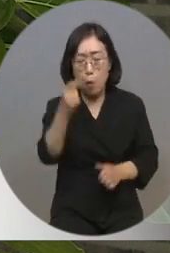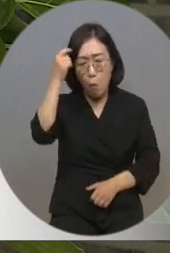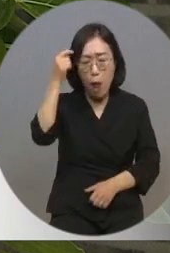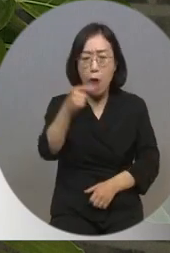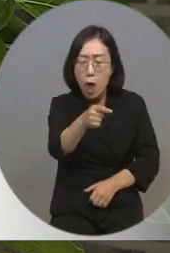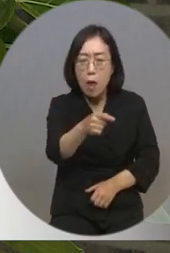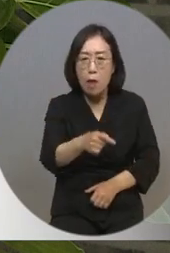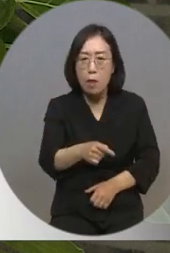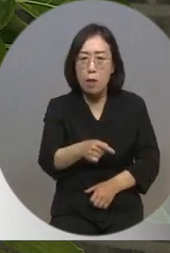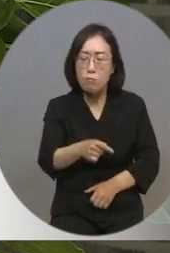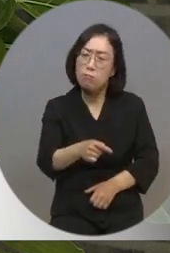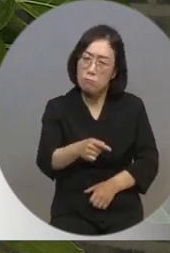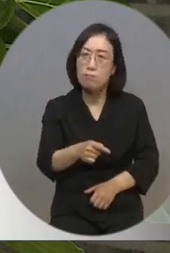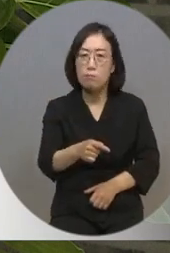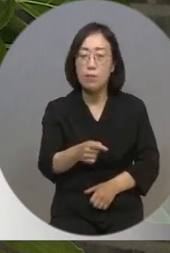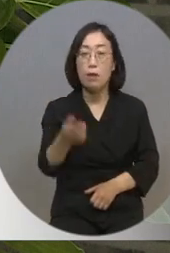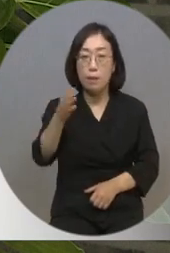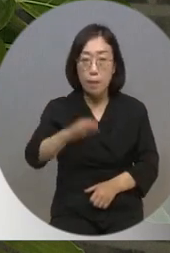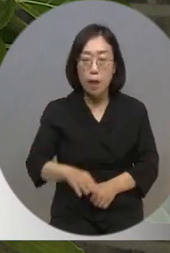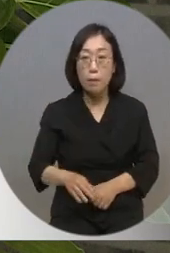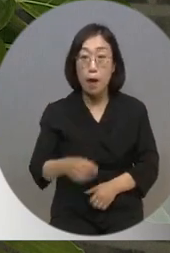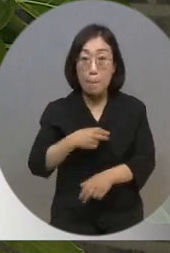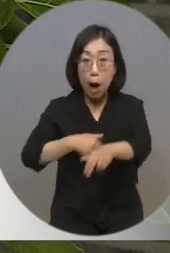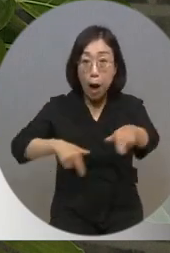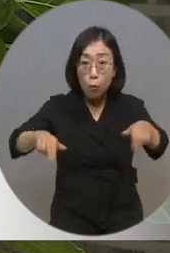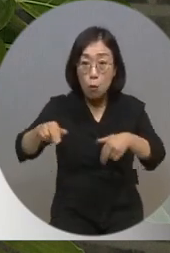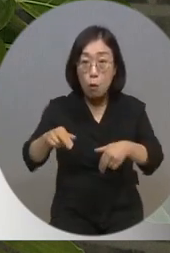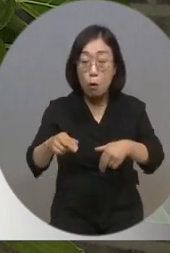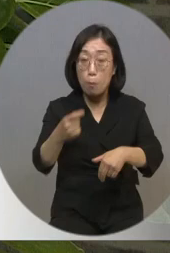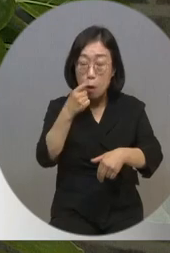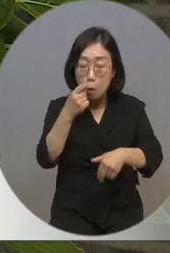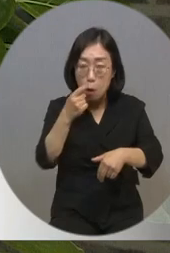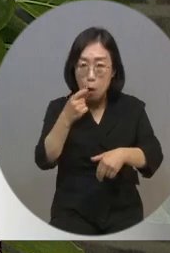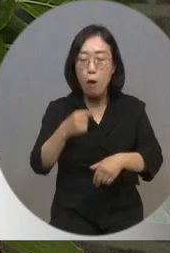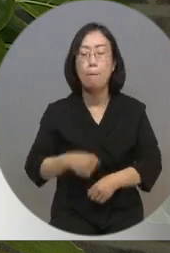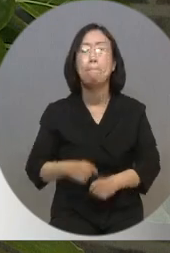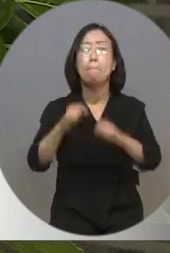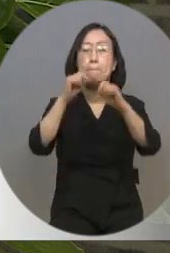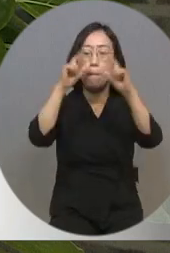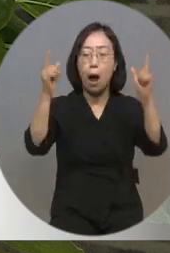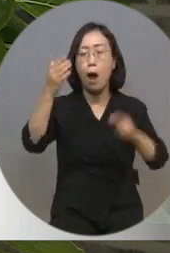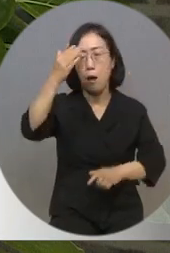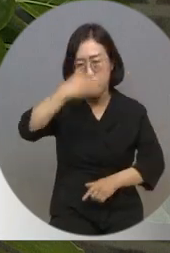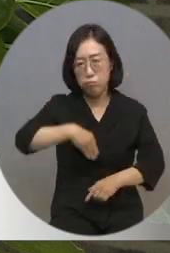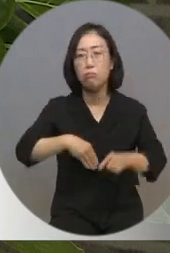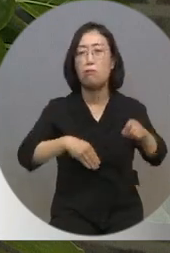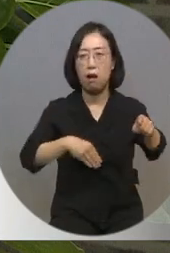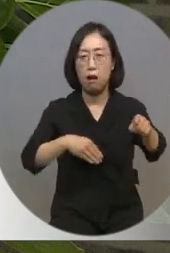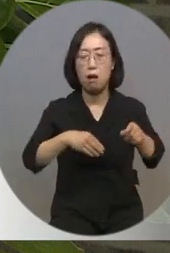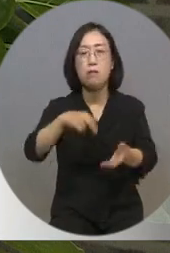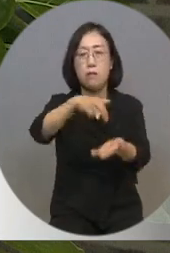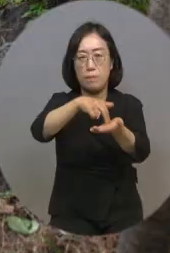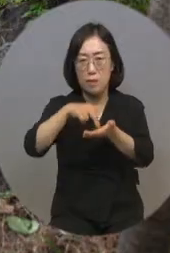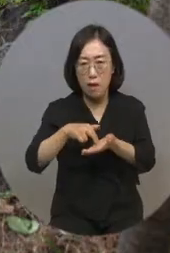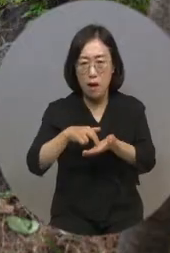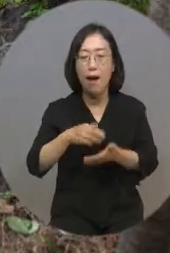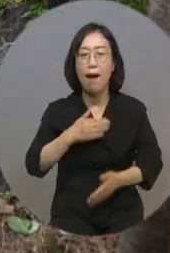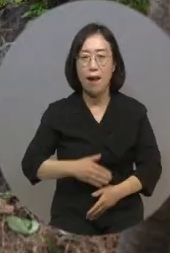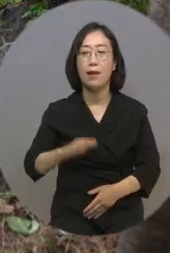이렇게 했었거든요. 근데 보행 교육을 받고 나니까 아이의 입장이 되어보니까